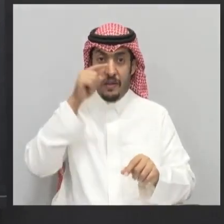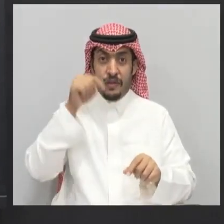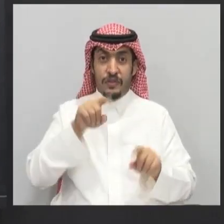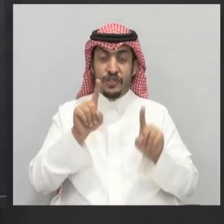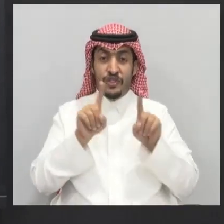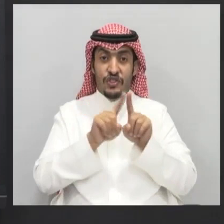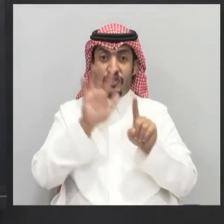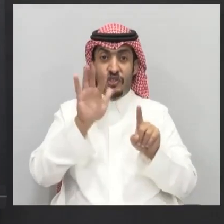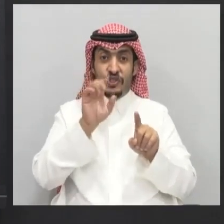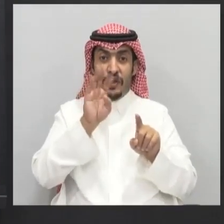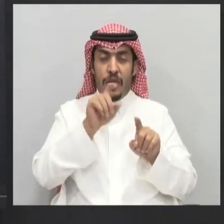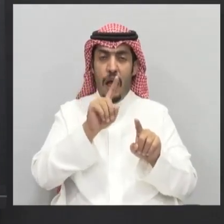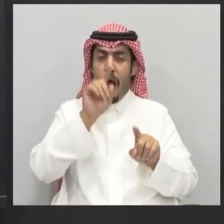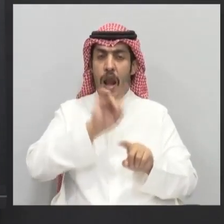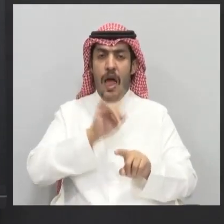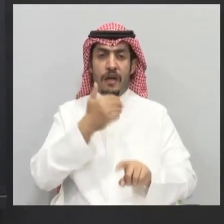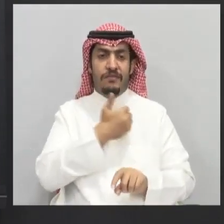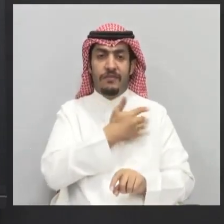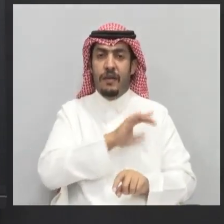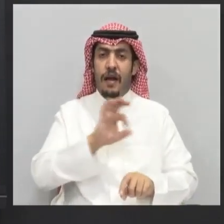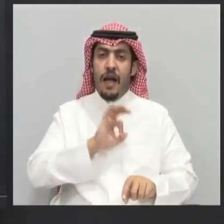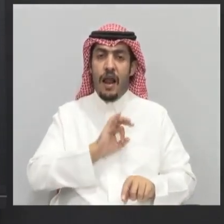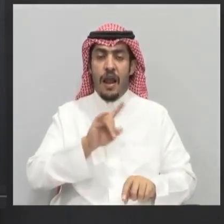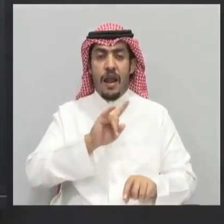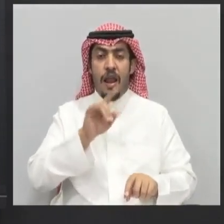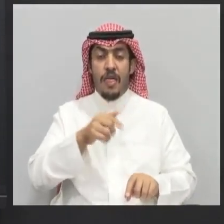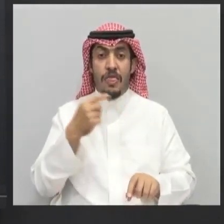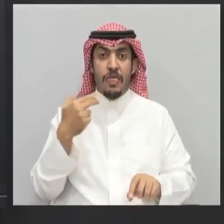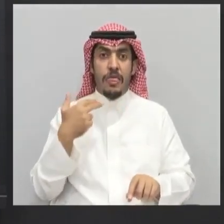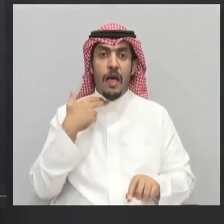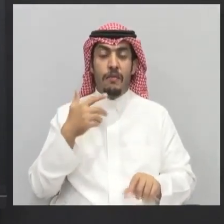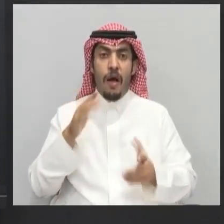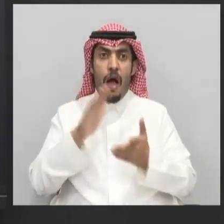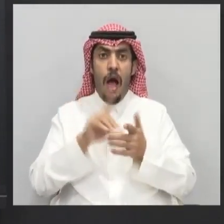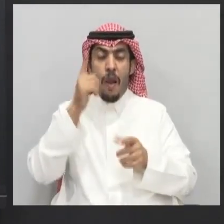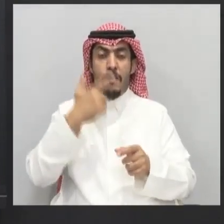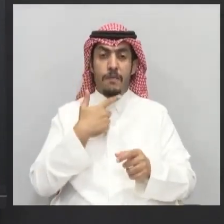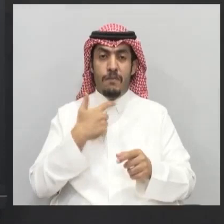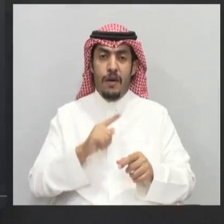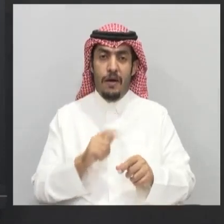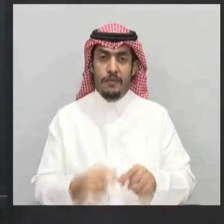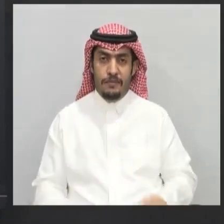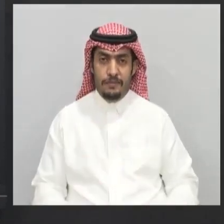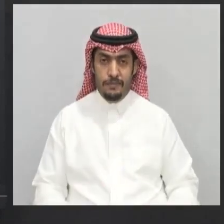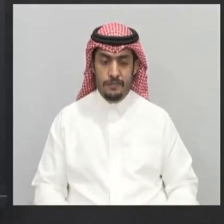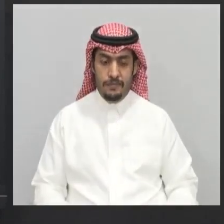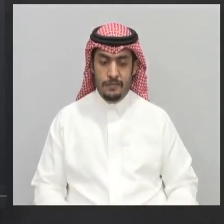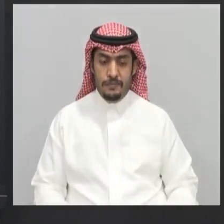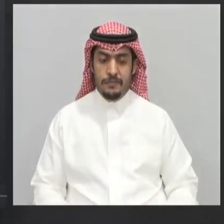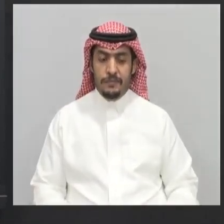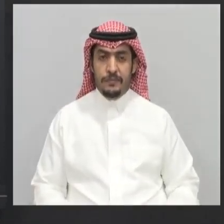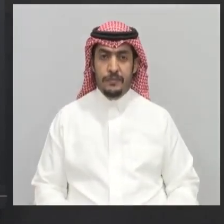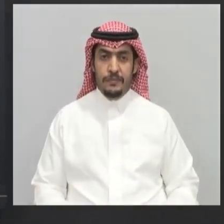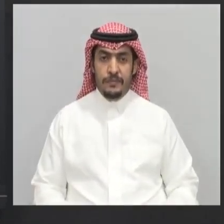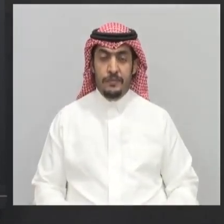الشرك فان الله لا يغفره لانه الذنب العظيم الذي يبغضه الله جل وعلا ويكفي ايضا